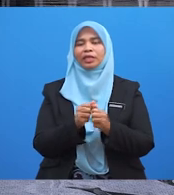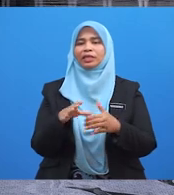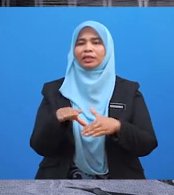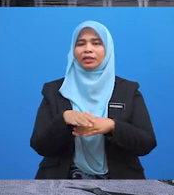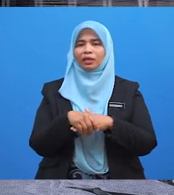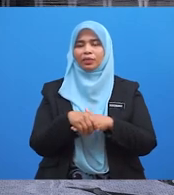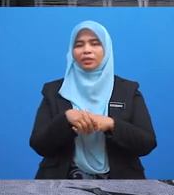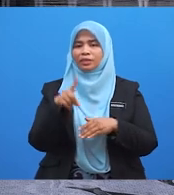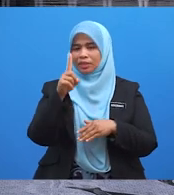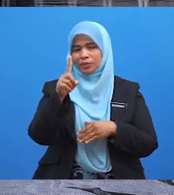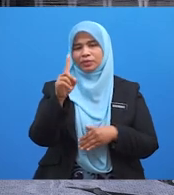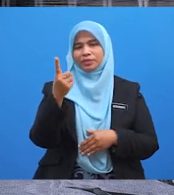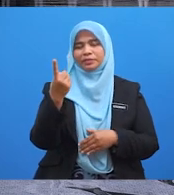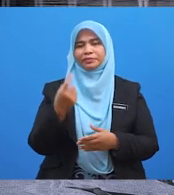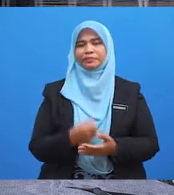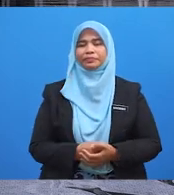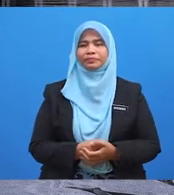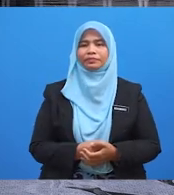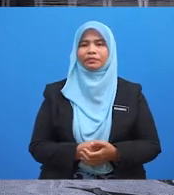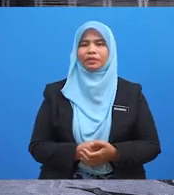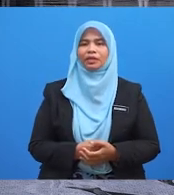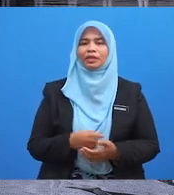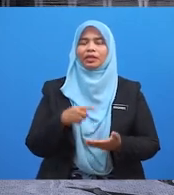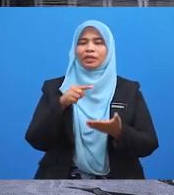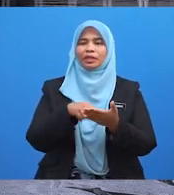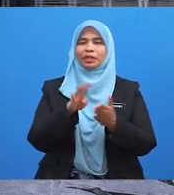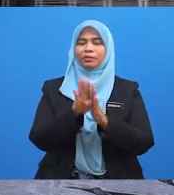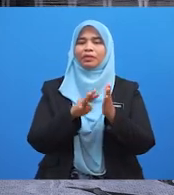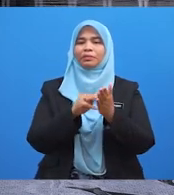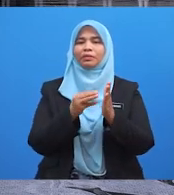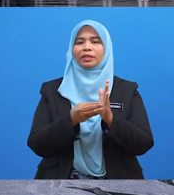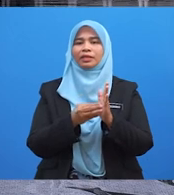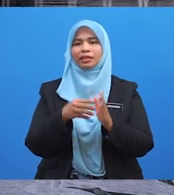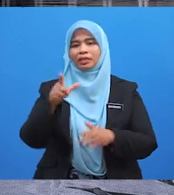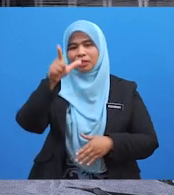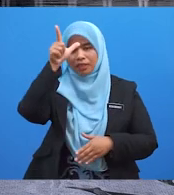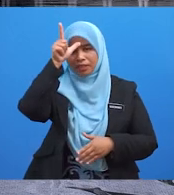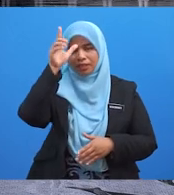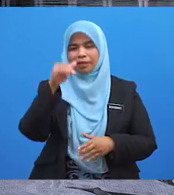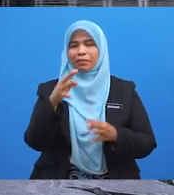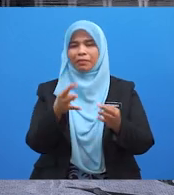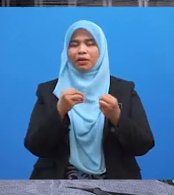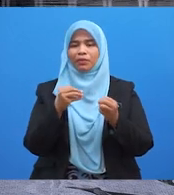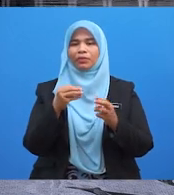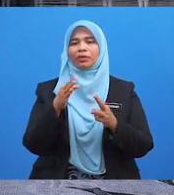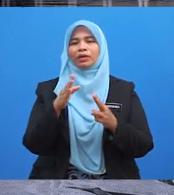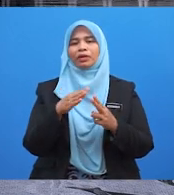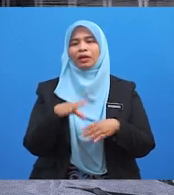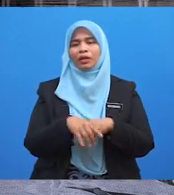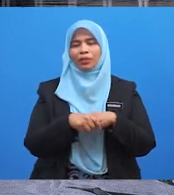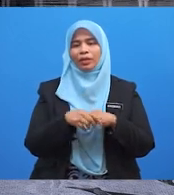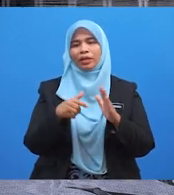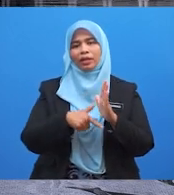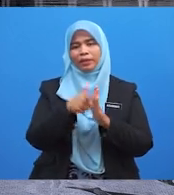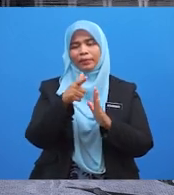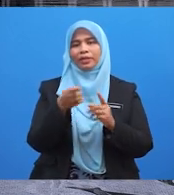memiliki seorang isteri sahaja. Ini bermakna lelaki-lelaki yang ingin berkahwin lebih dari seorang